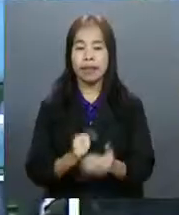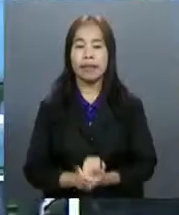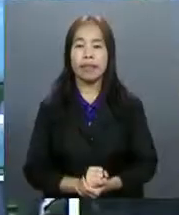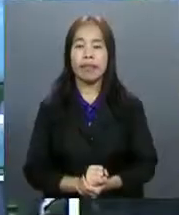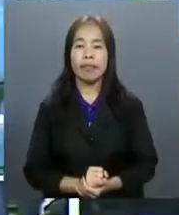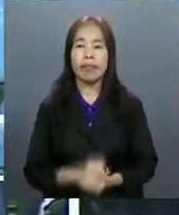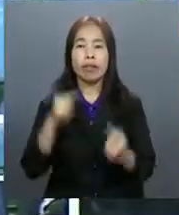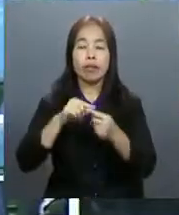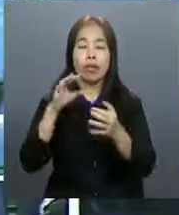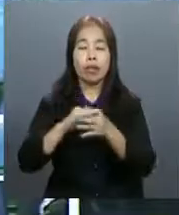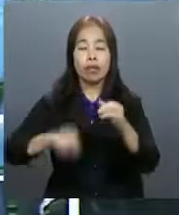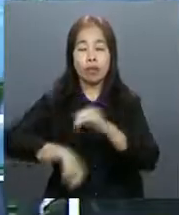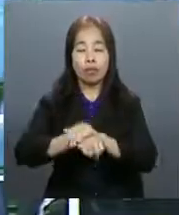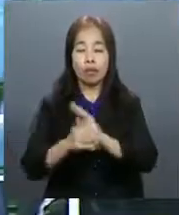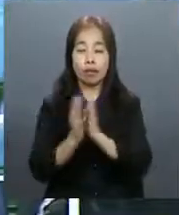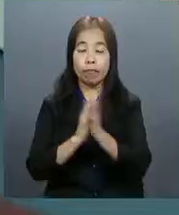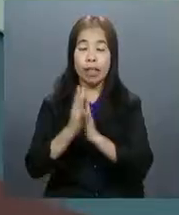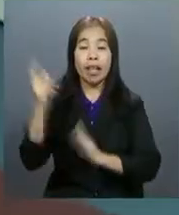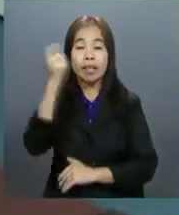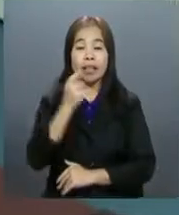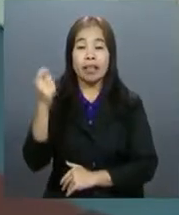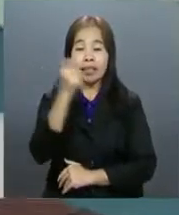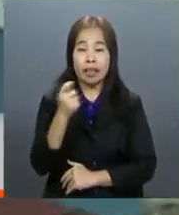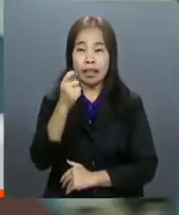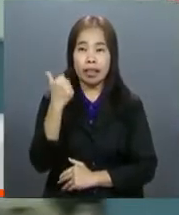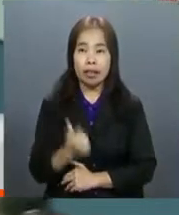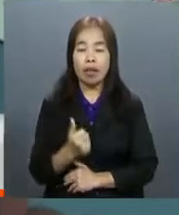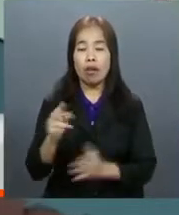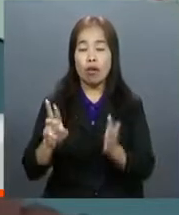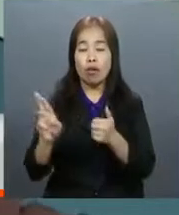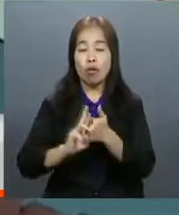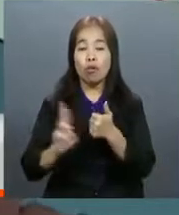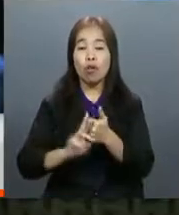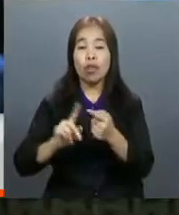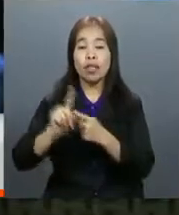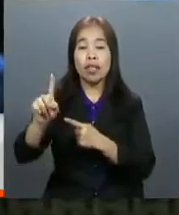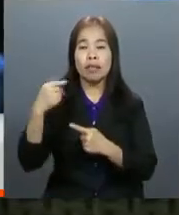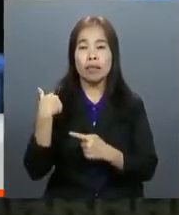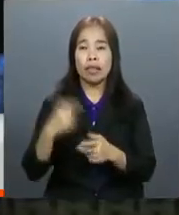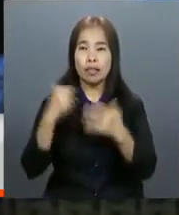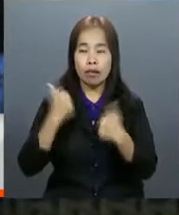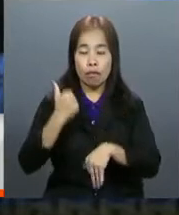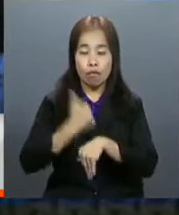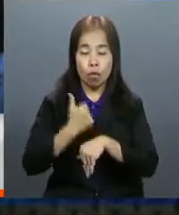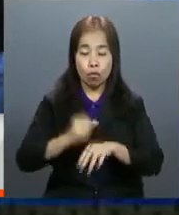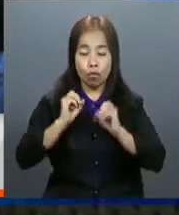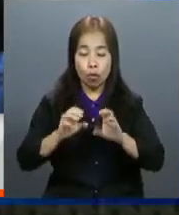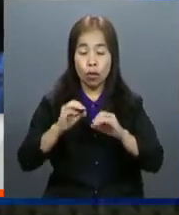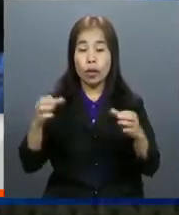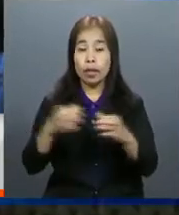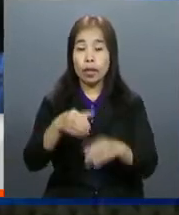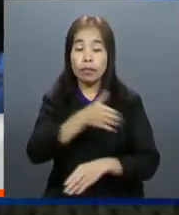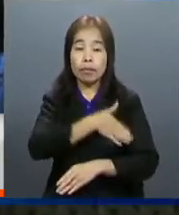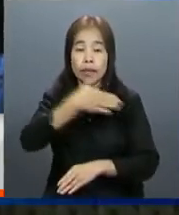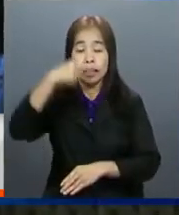ความเคลื่อนไหวฟุตซอลชิงแชมป์เอเชียที่ประเทศอุซเบกิสถานรอบรองชนะเลิศวิกเตอร์เฮอร์มันส์หัวหน้าผู้ฝึกสอนทีมชาติไทยตั้